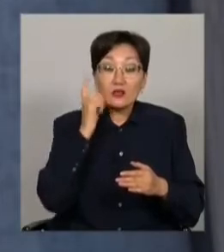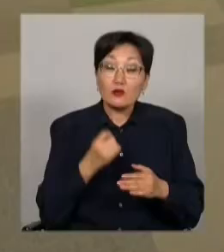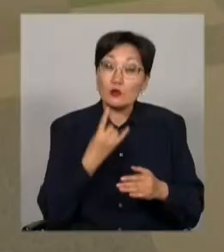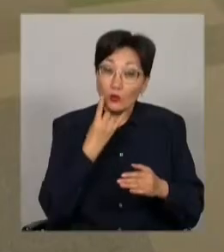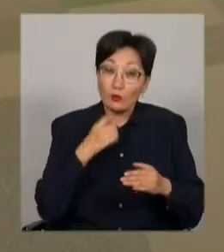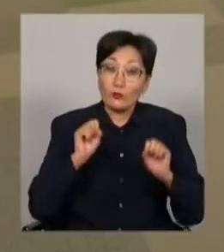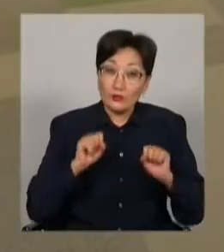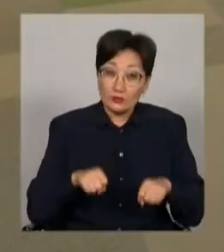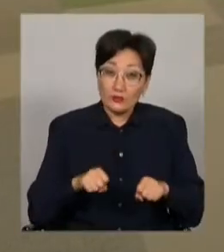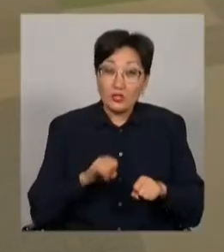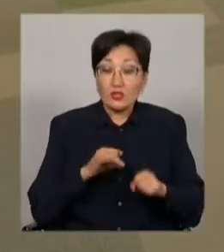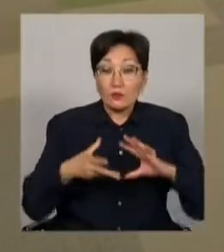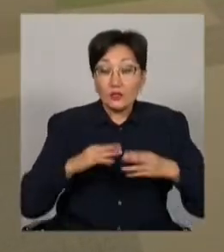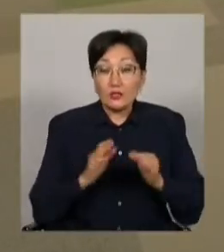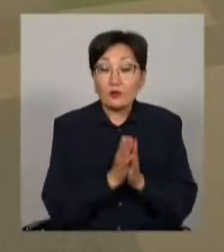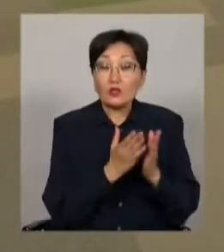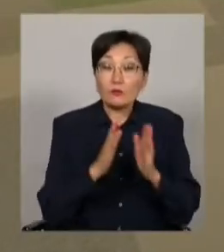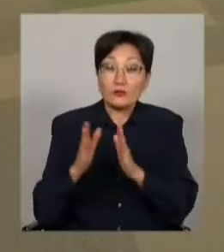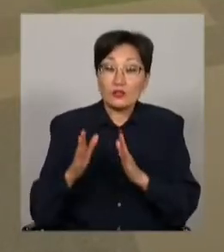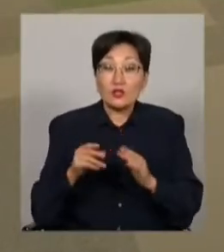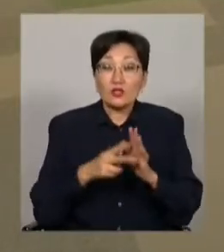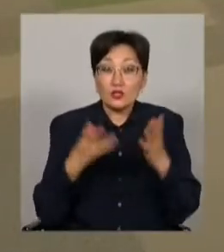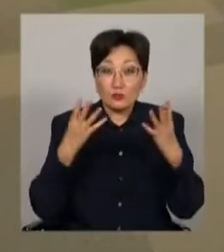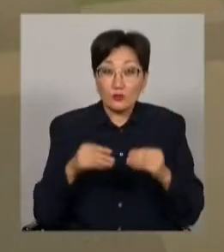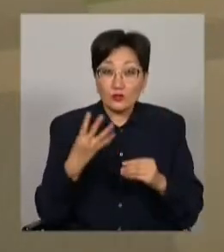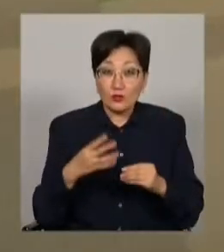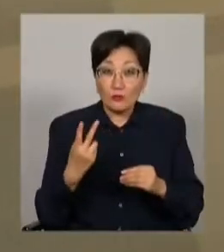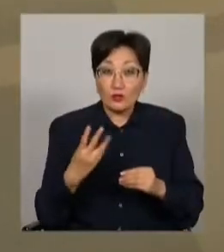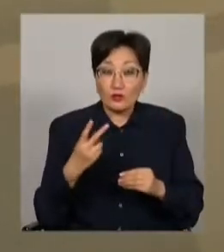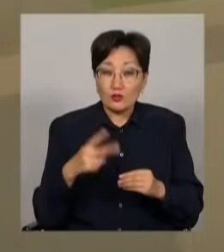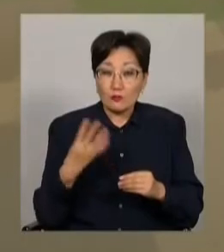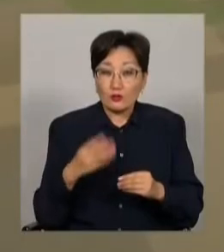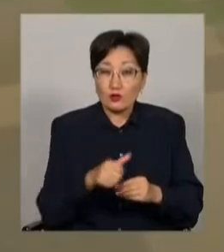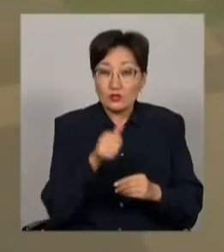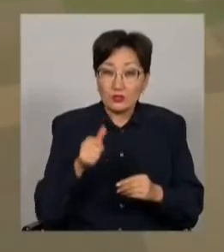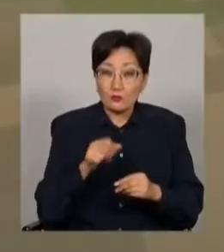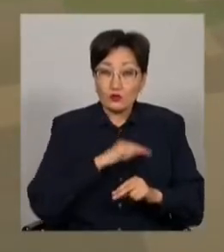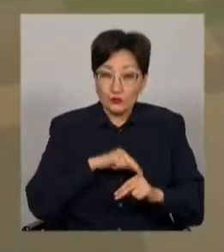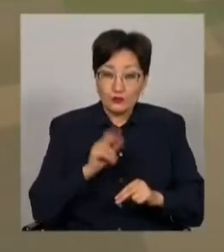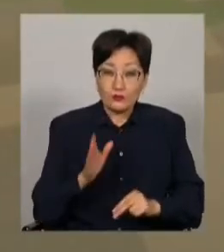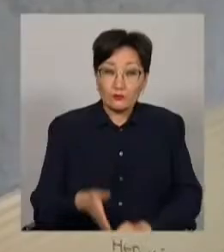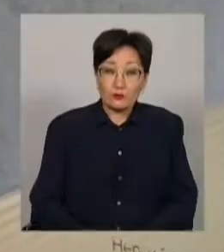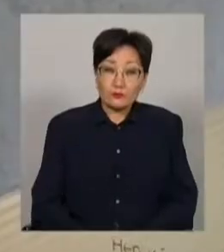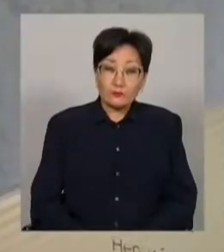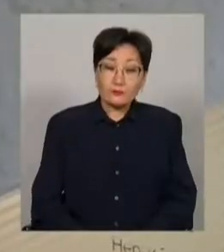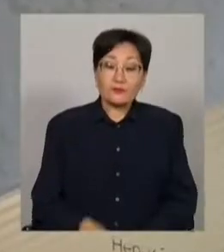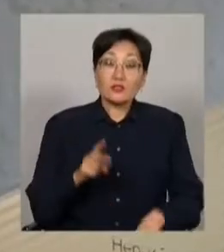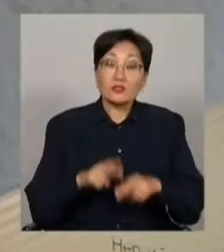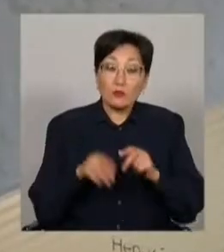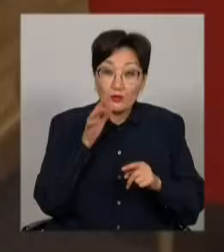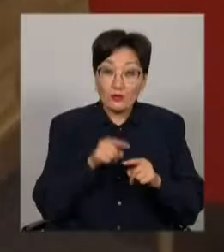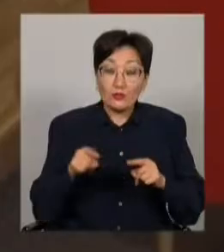қуаттап алуға болады. Жалпы кітапхана 7 күн бойы 24 сағат жұмыс істейді. Құрылыс